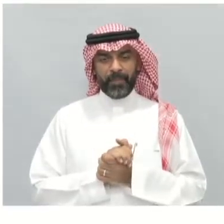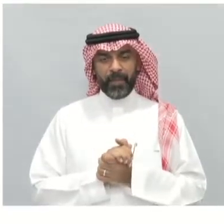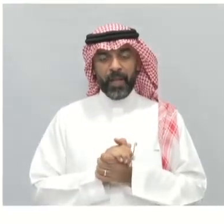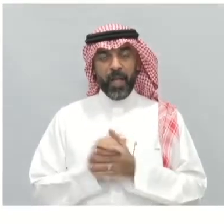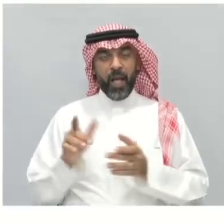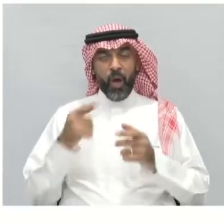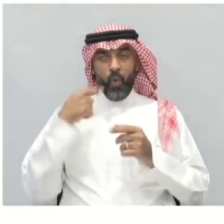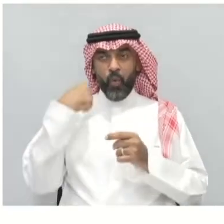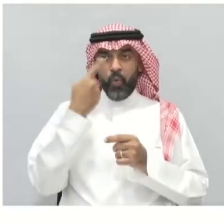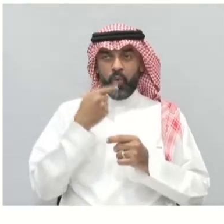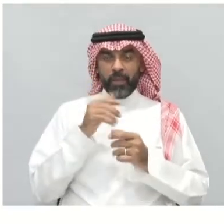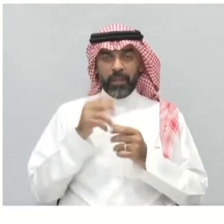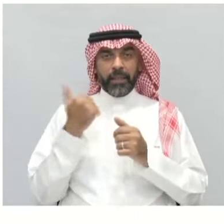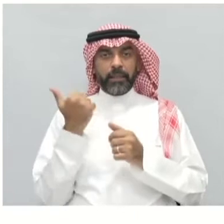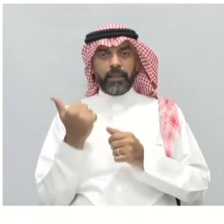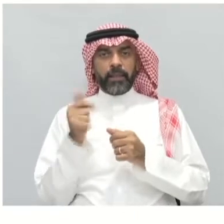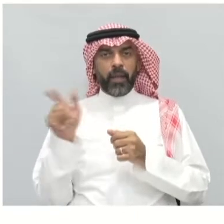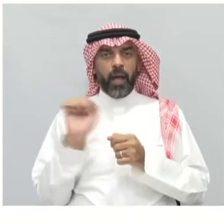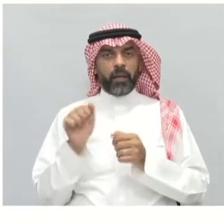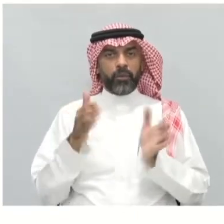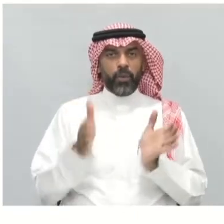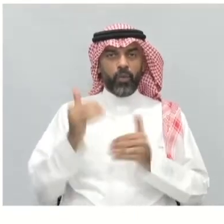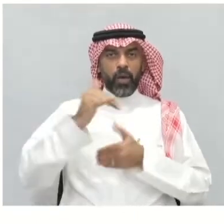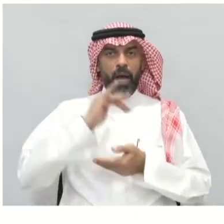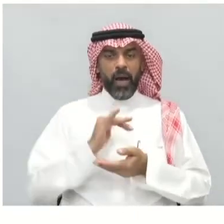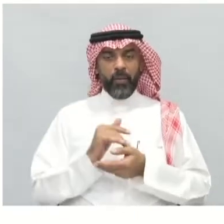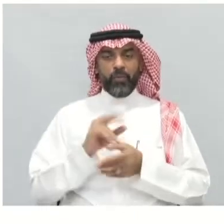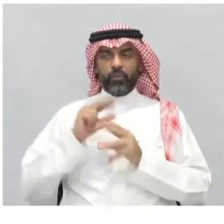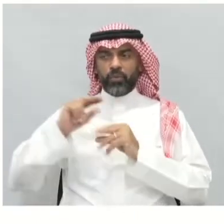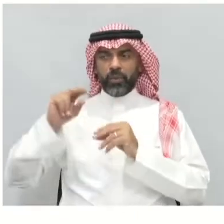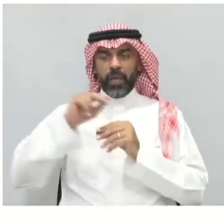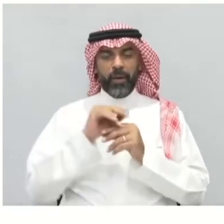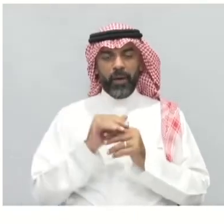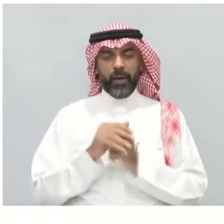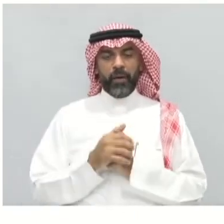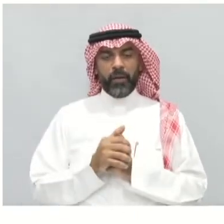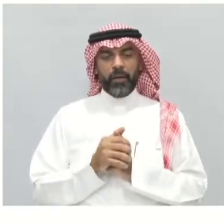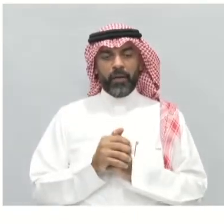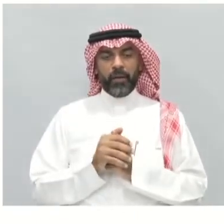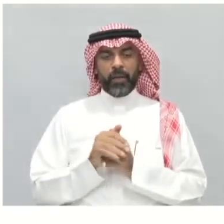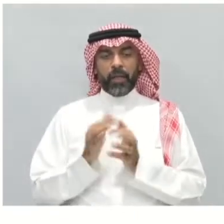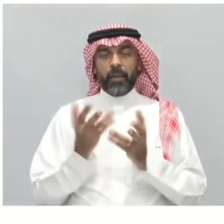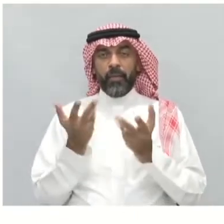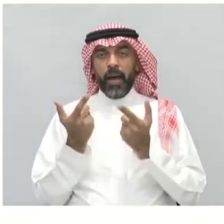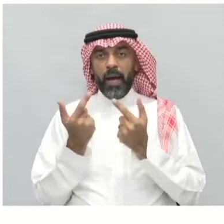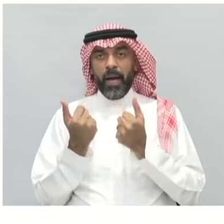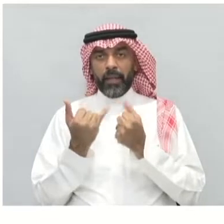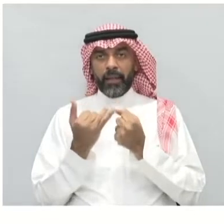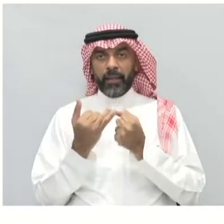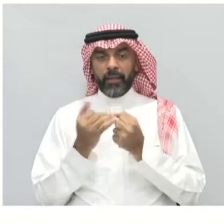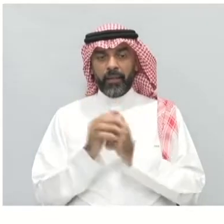اذا كانت الاوجه السته متشابهه فما عدد مربعات الزرقاء في جميع الاوجه لو